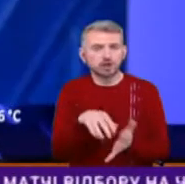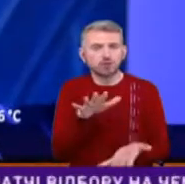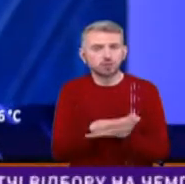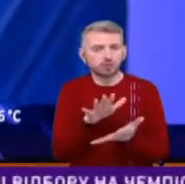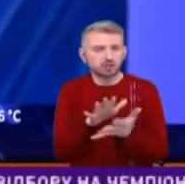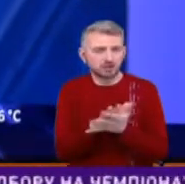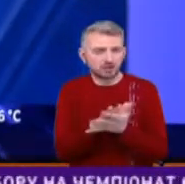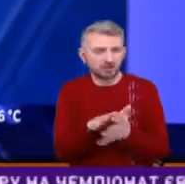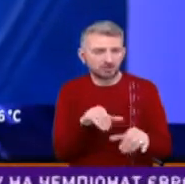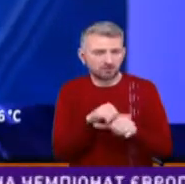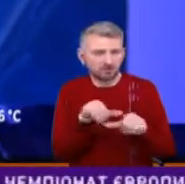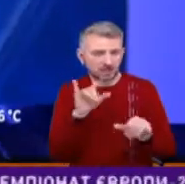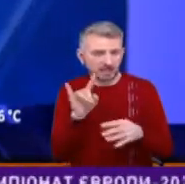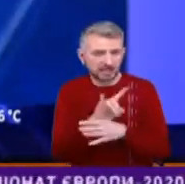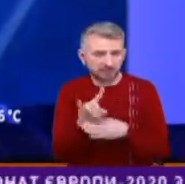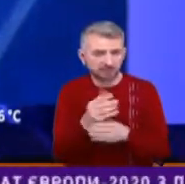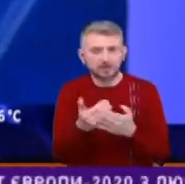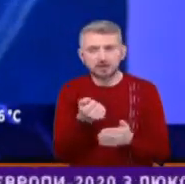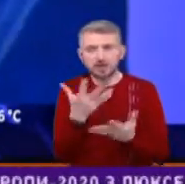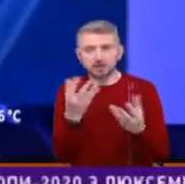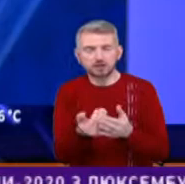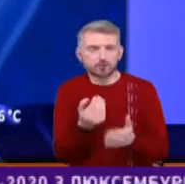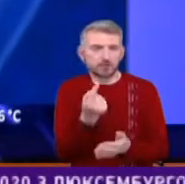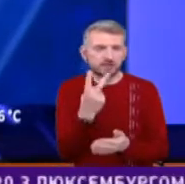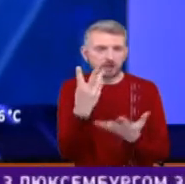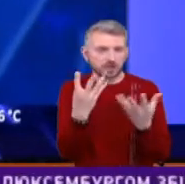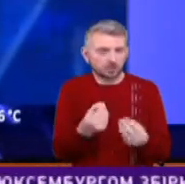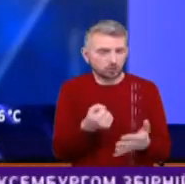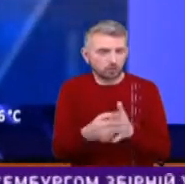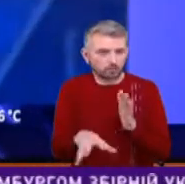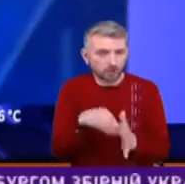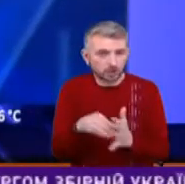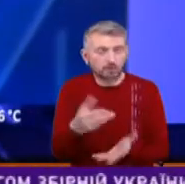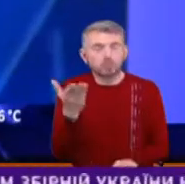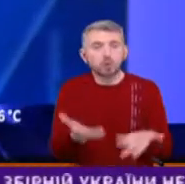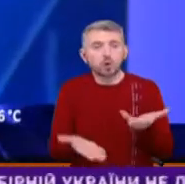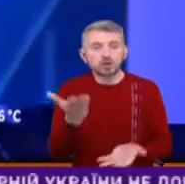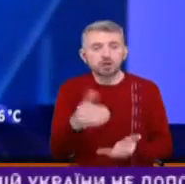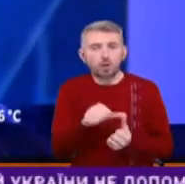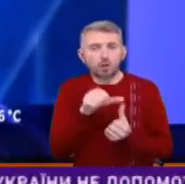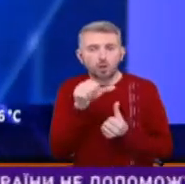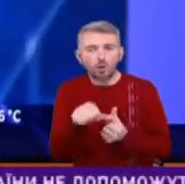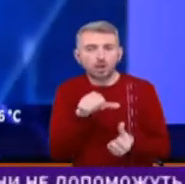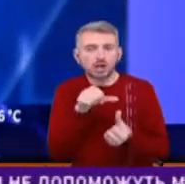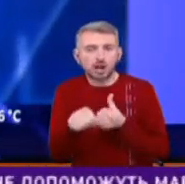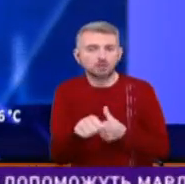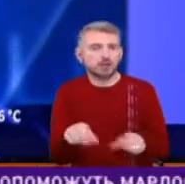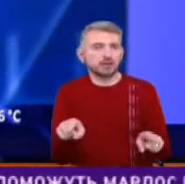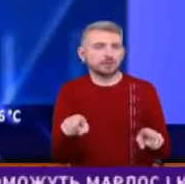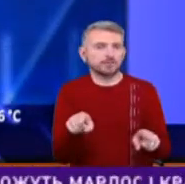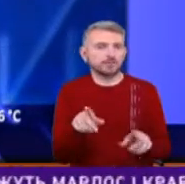вкиди безпосередньо за декілька днів, там, за день-два до виборів, і тому, можливо, окремих не таких,